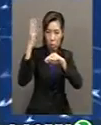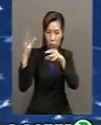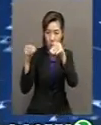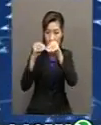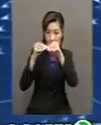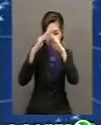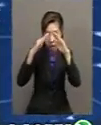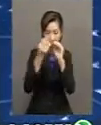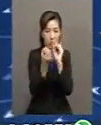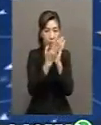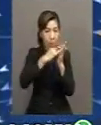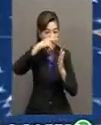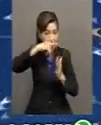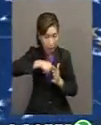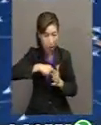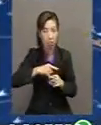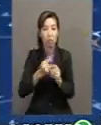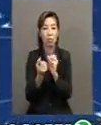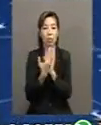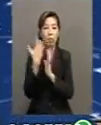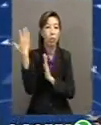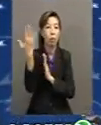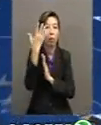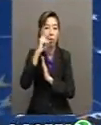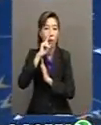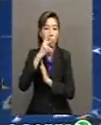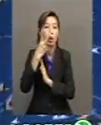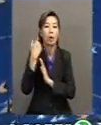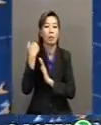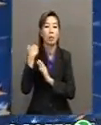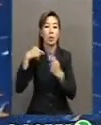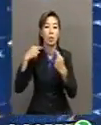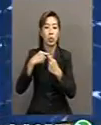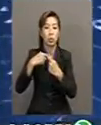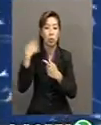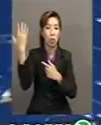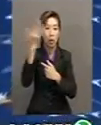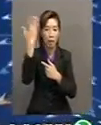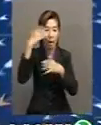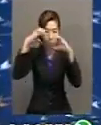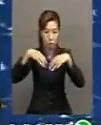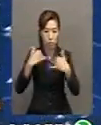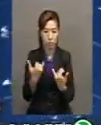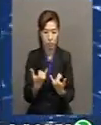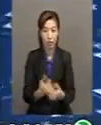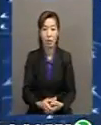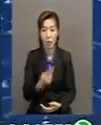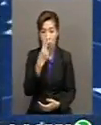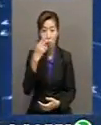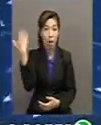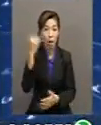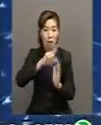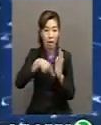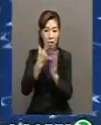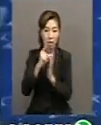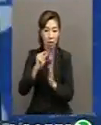ประเทศไทยมีโอกาสที่จะได้รับพายุลูกที่2ในช่วงของฤดูมรสุมปีนี้ครับปิดท้ายกันที่การตรวจสอบสภาพอากาศ